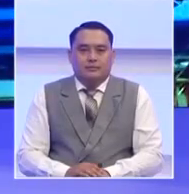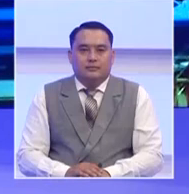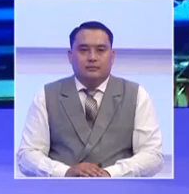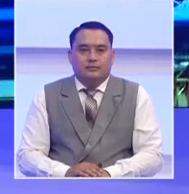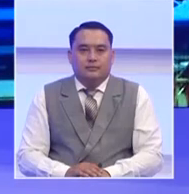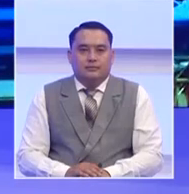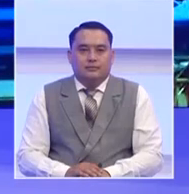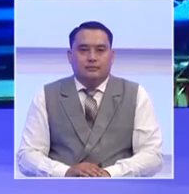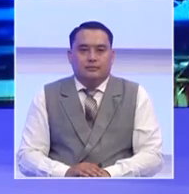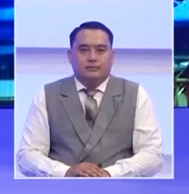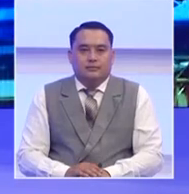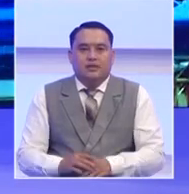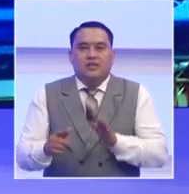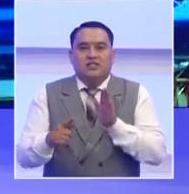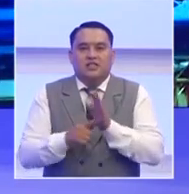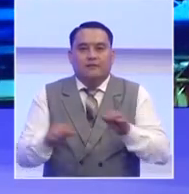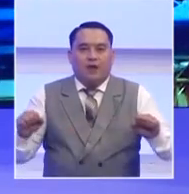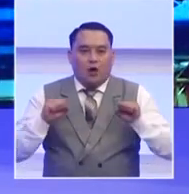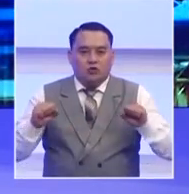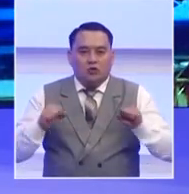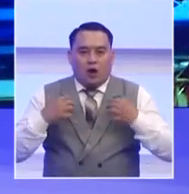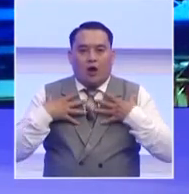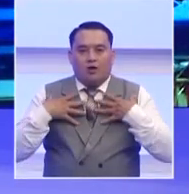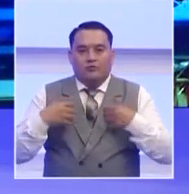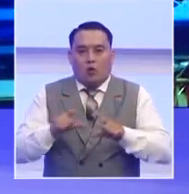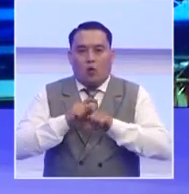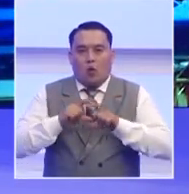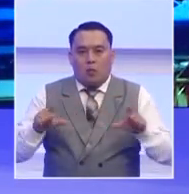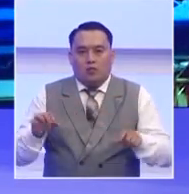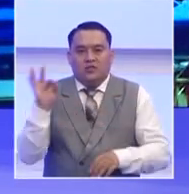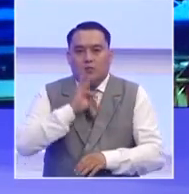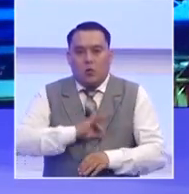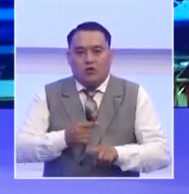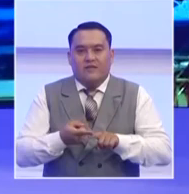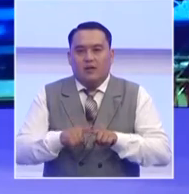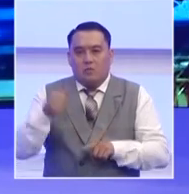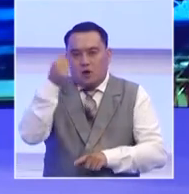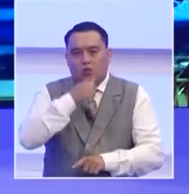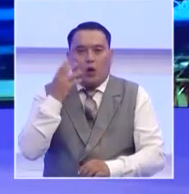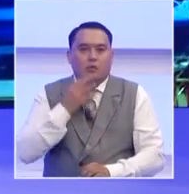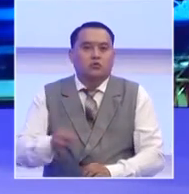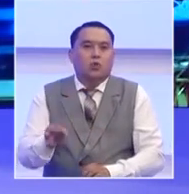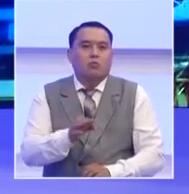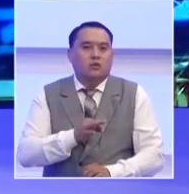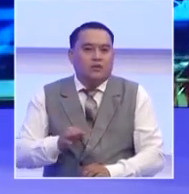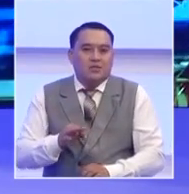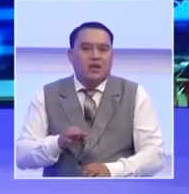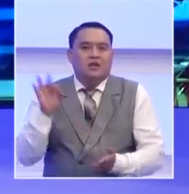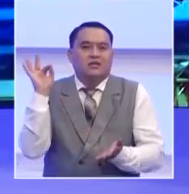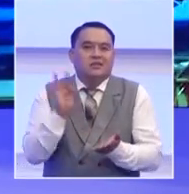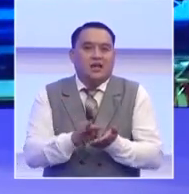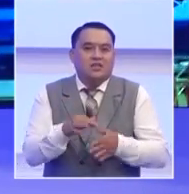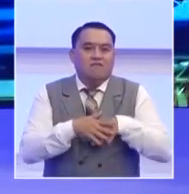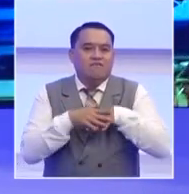Продолжаем выпуск. Спорт в массы. 7 физкультурно-оздоровительных комплексов сдадут в эксплуатацию в этом году в Алматинской области. На эти